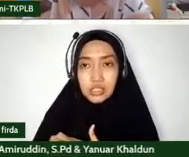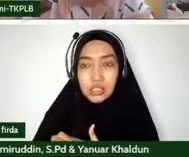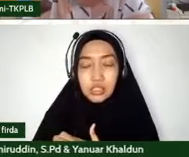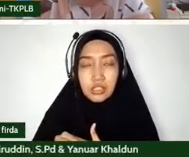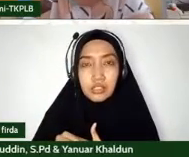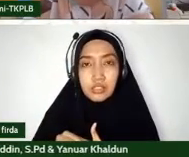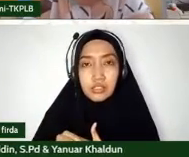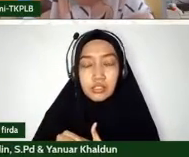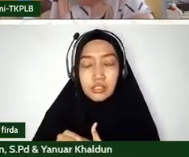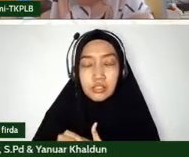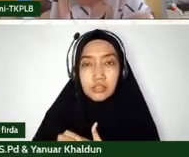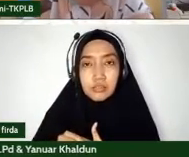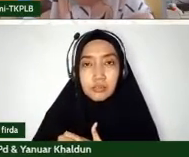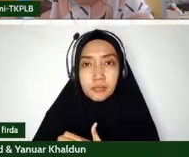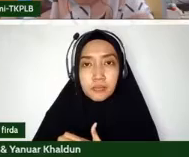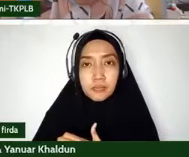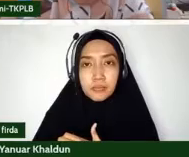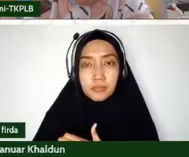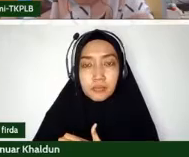bagaimana sih?